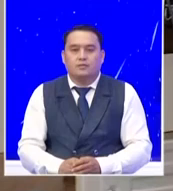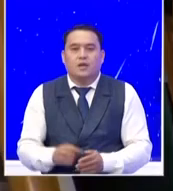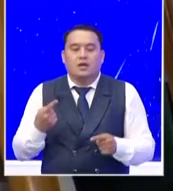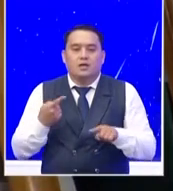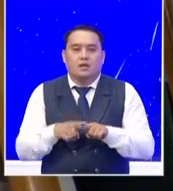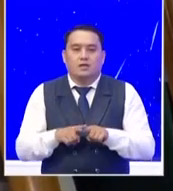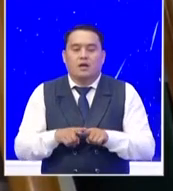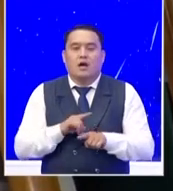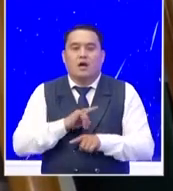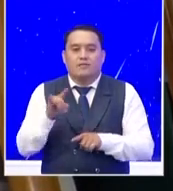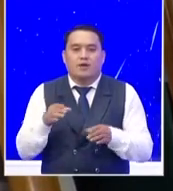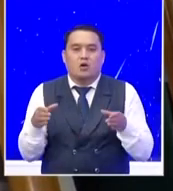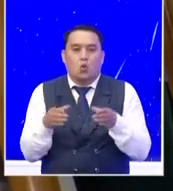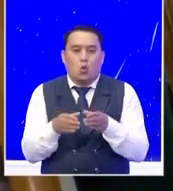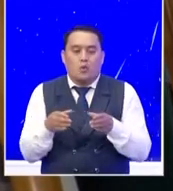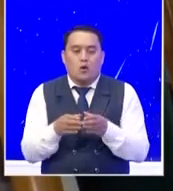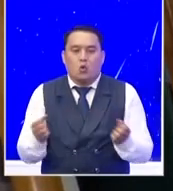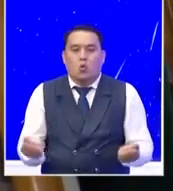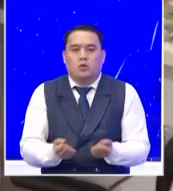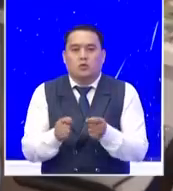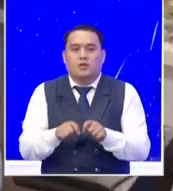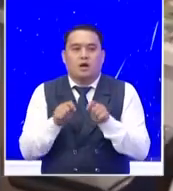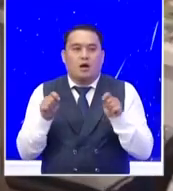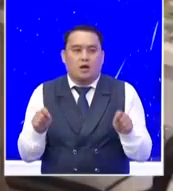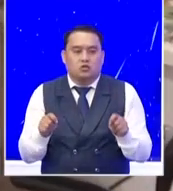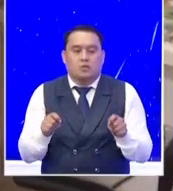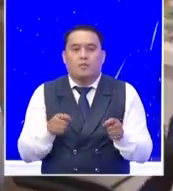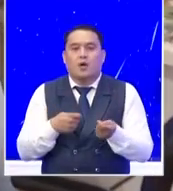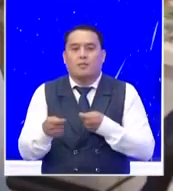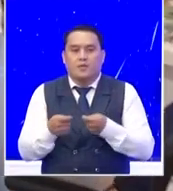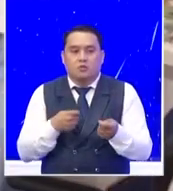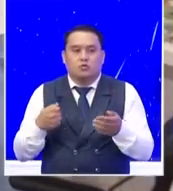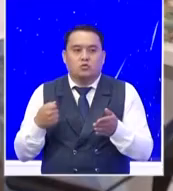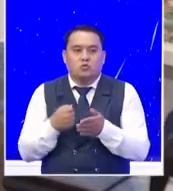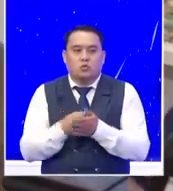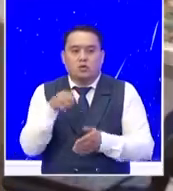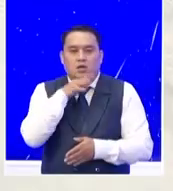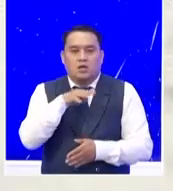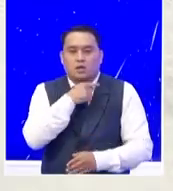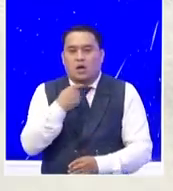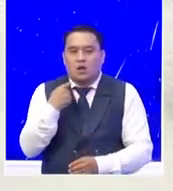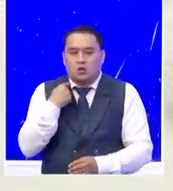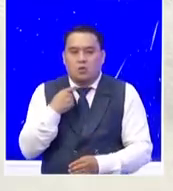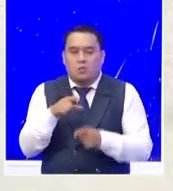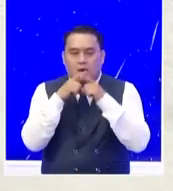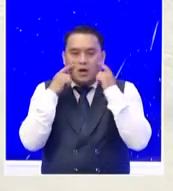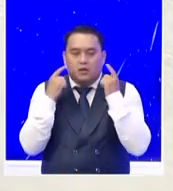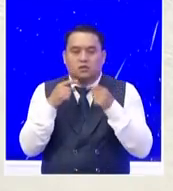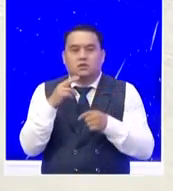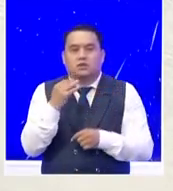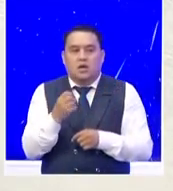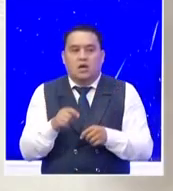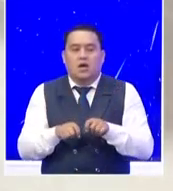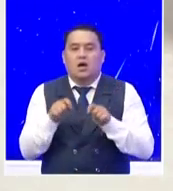Групп жауапкершілігі шектеулі серіктестігі қолдауымен ашылды. Бұл мекеме басшысы бұған дейінде Текелі мен Талдықорғанда маска тігетін цехты